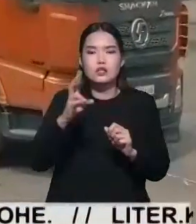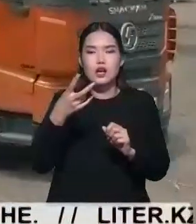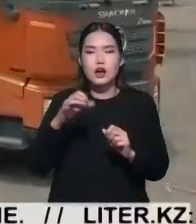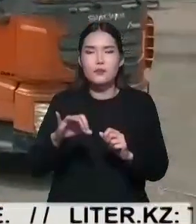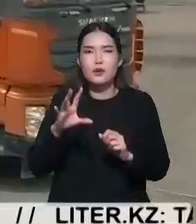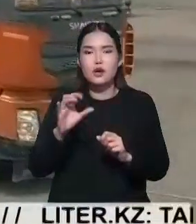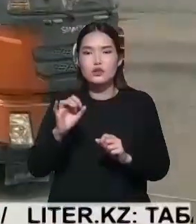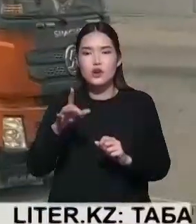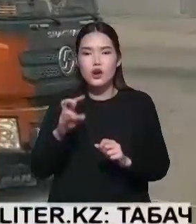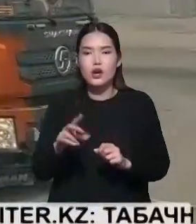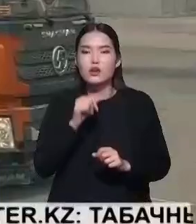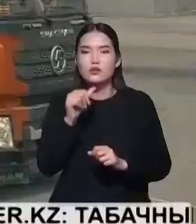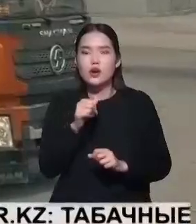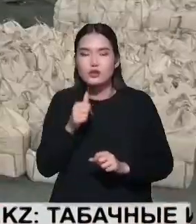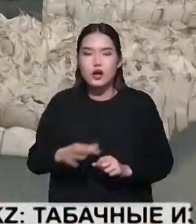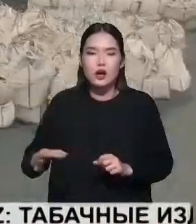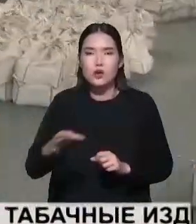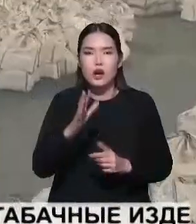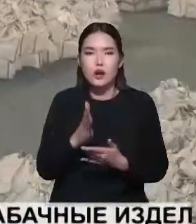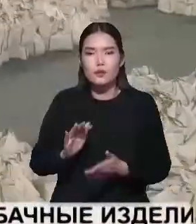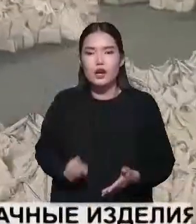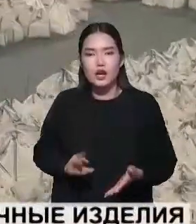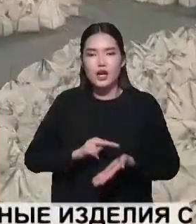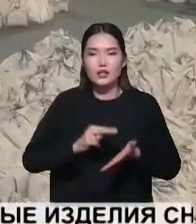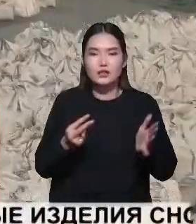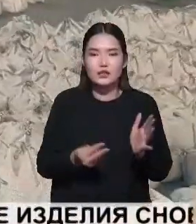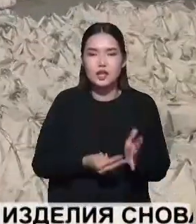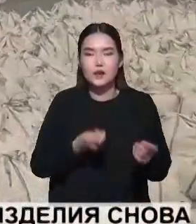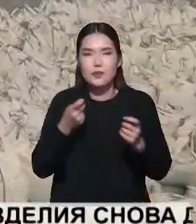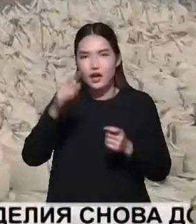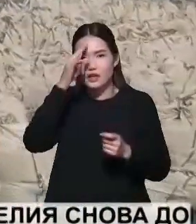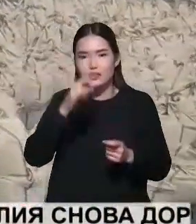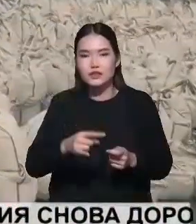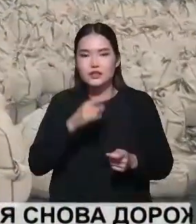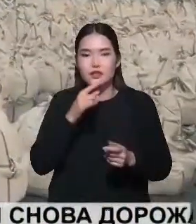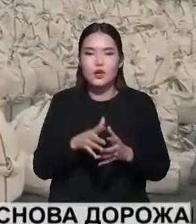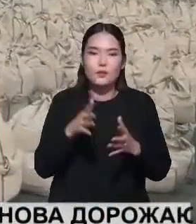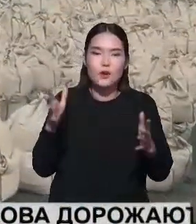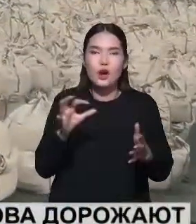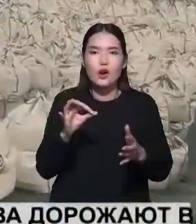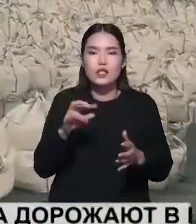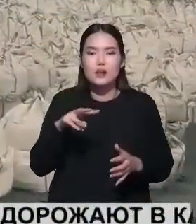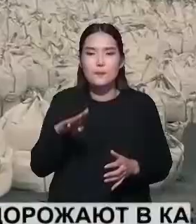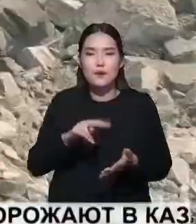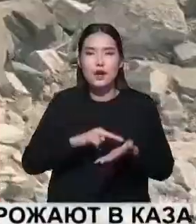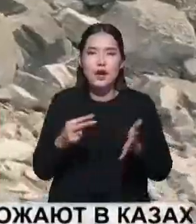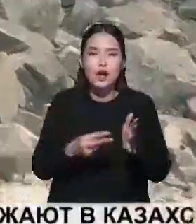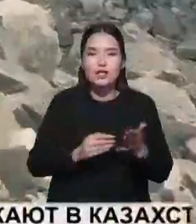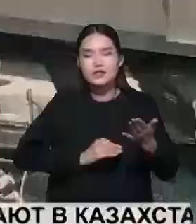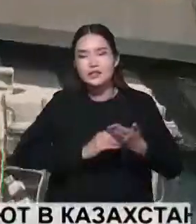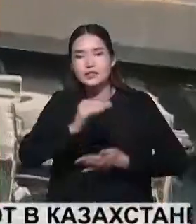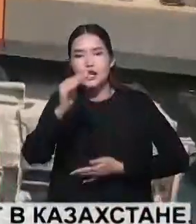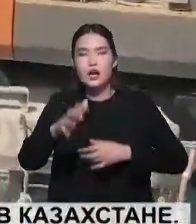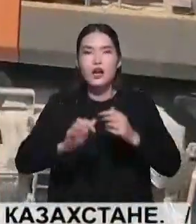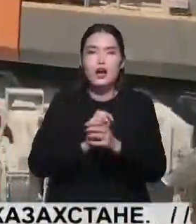компания планирует строительство в Казахстане Иртышской ГМК, которую планируется ввести в эксплуатацию во второй половине 2028 года.